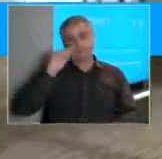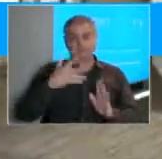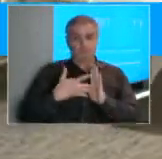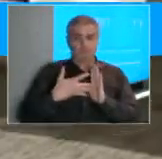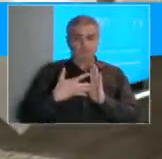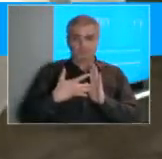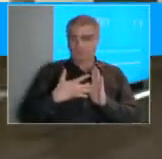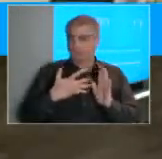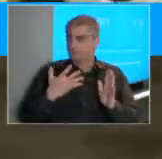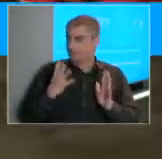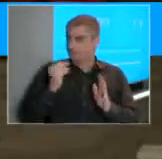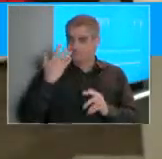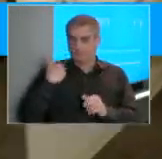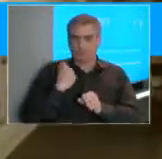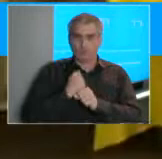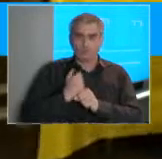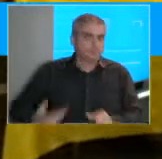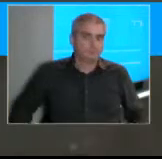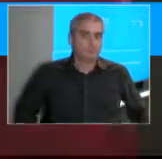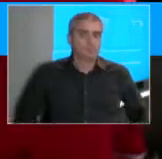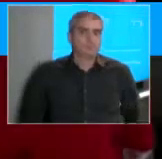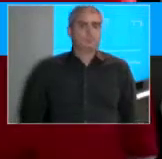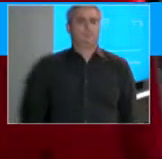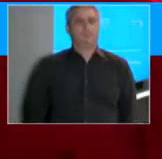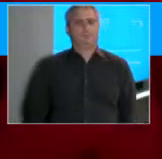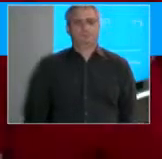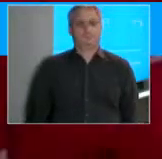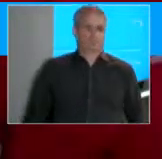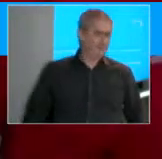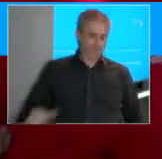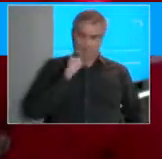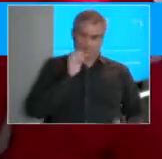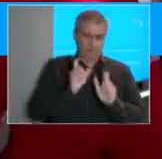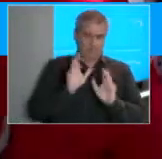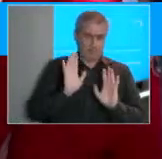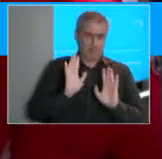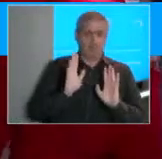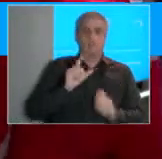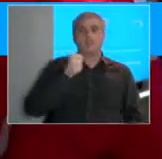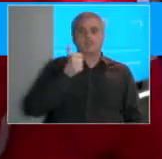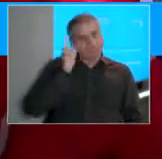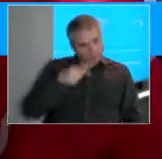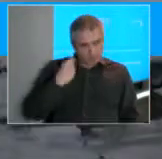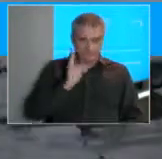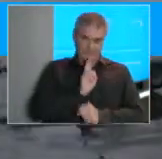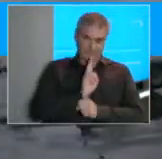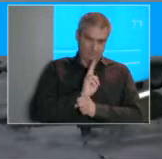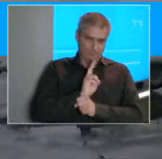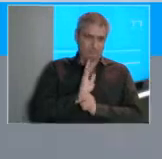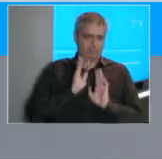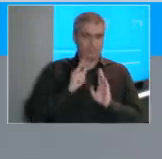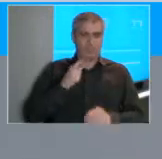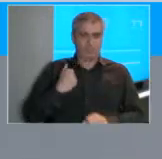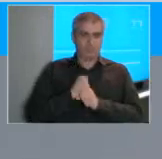בדיקה. ואם היינו עושים, אני לא רוצה להיות סנגור, אני חושב שקודם כל צעדי זהירות ומנע צריכים